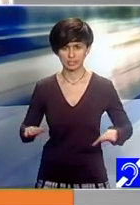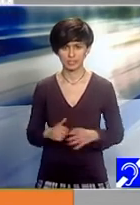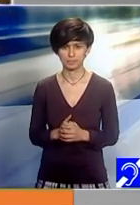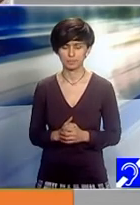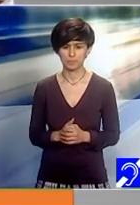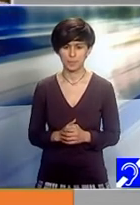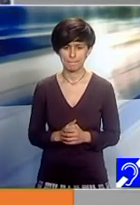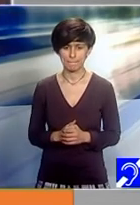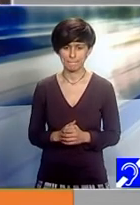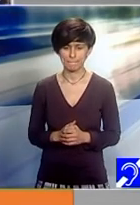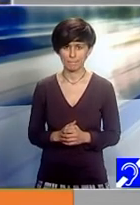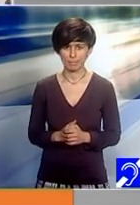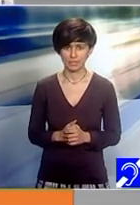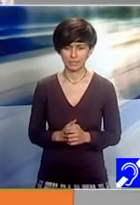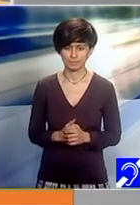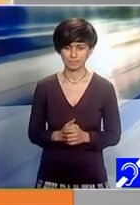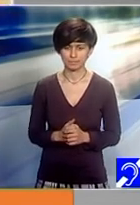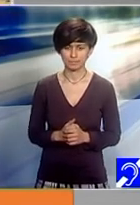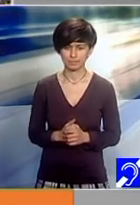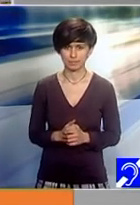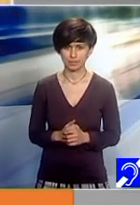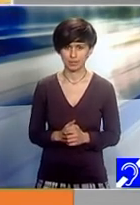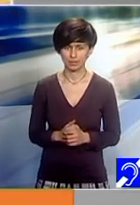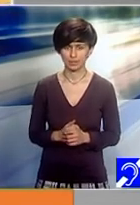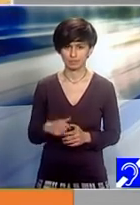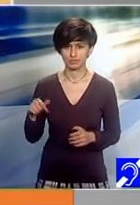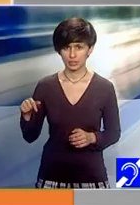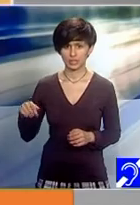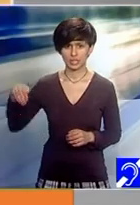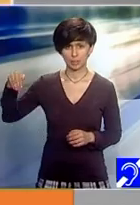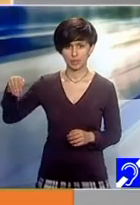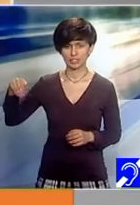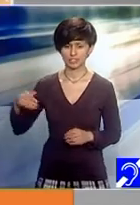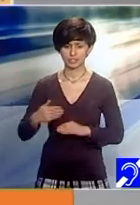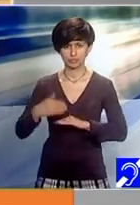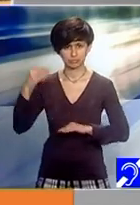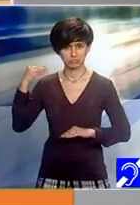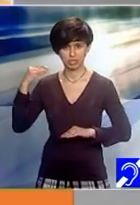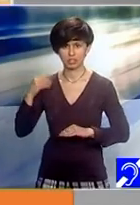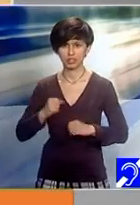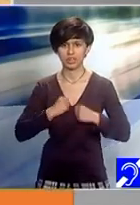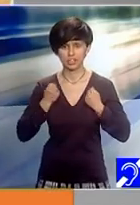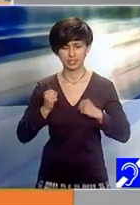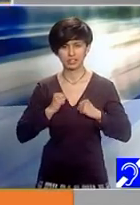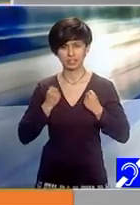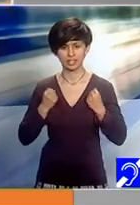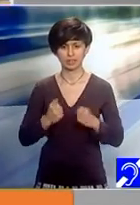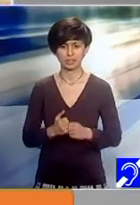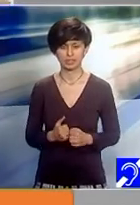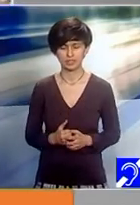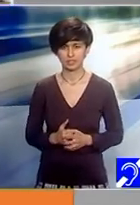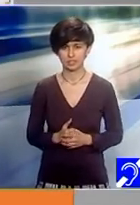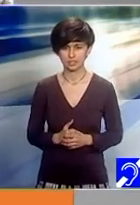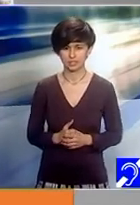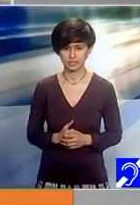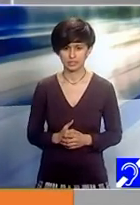palmares. Păi nu chiar o încălzire. Înaintea Jocurilor Olimpice. Primele 16 la feminin și primii